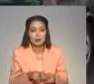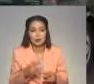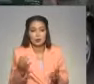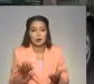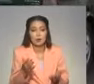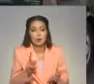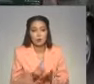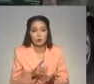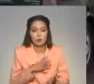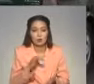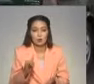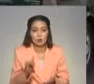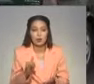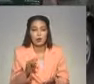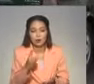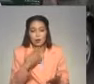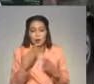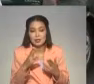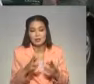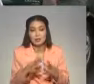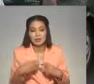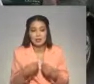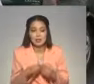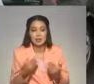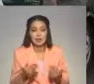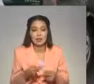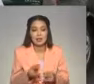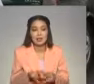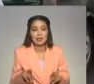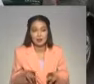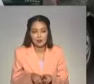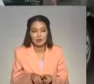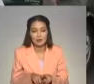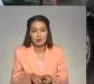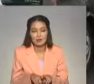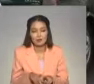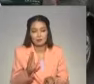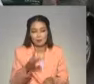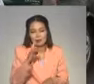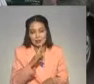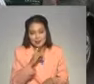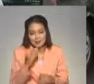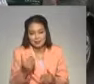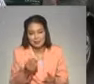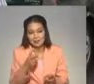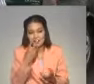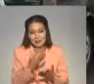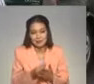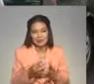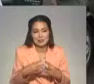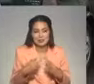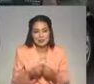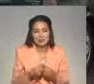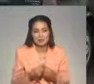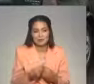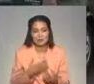ребенка отношение к семье, которая их приняла? Значит, это такое гостеприимство, да, как своих детей приняли. Поэтому